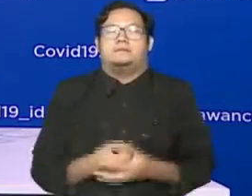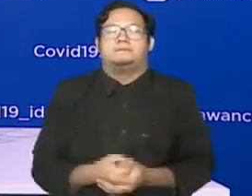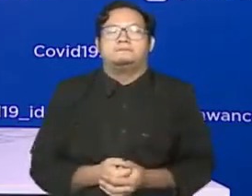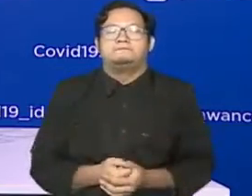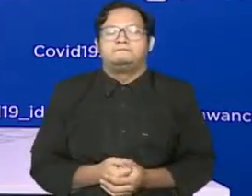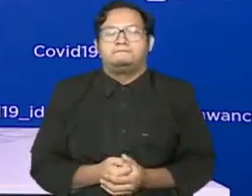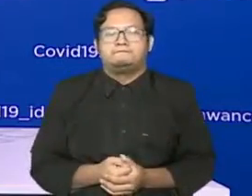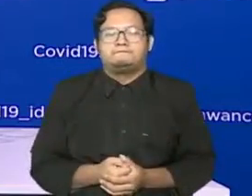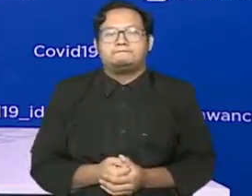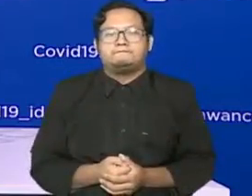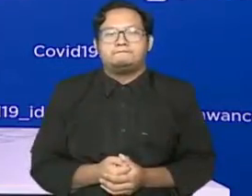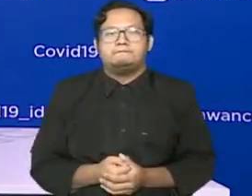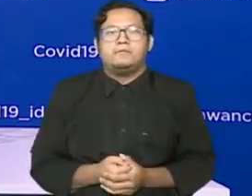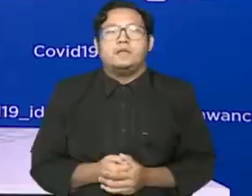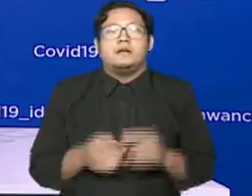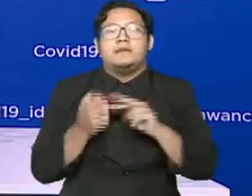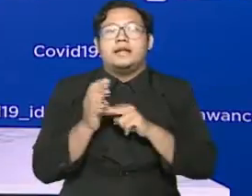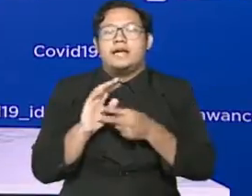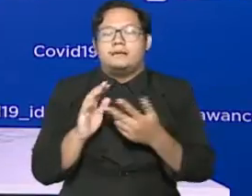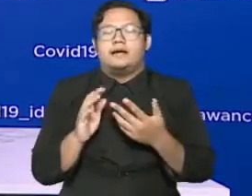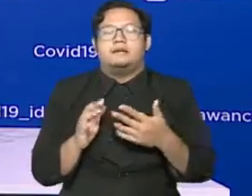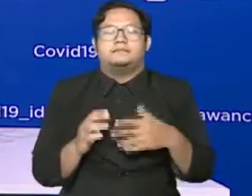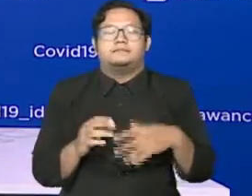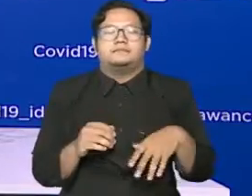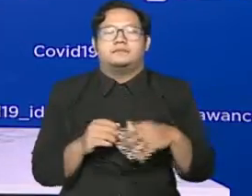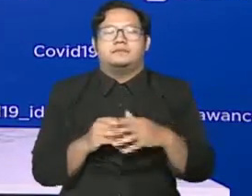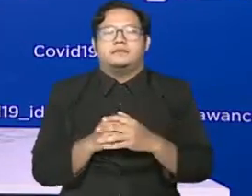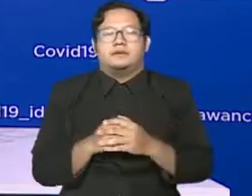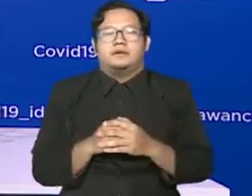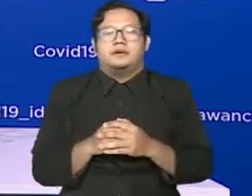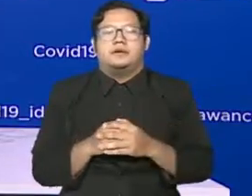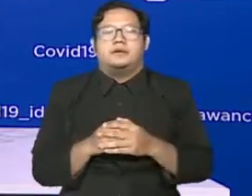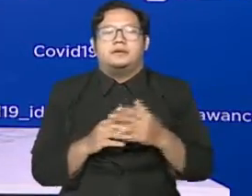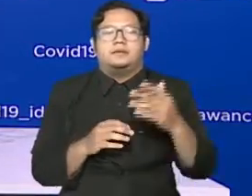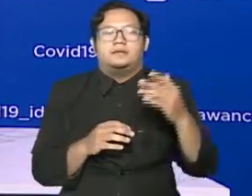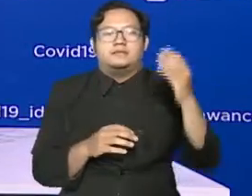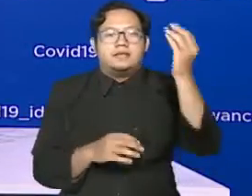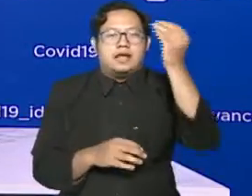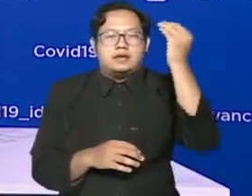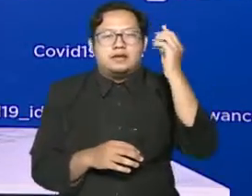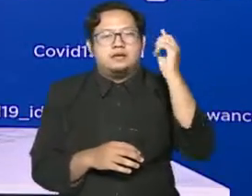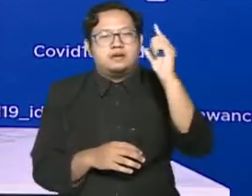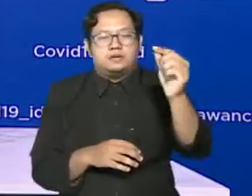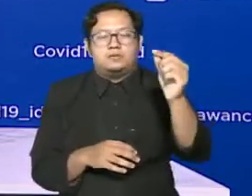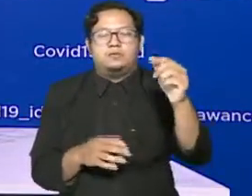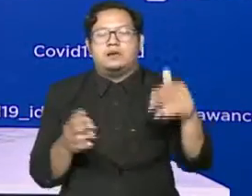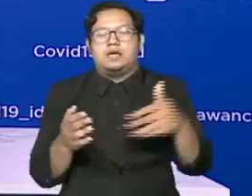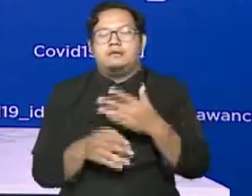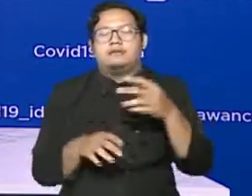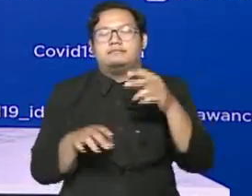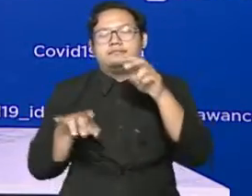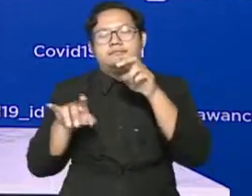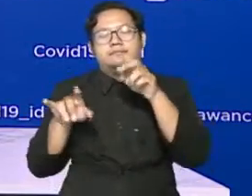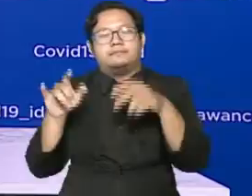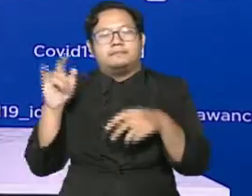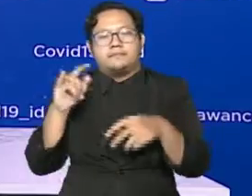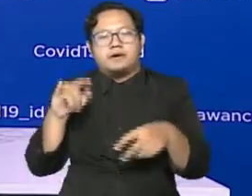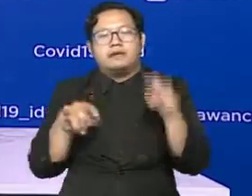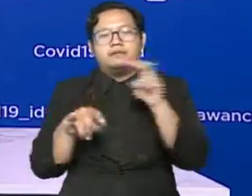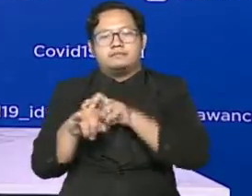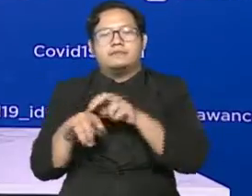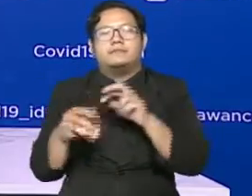itu perjalanan jarak jauh dengan moda transportasi udara menetapkan kewajiban testing PCR